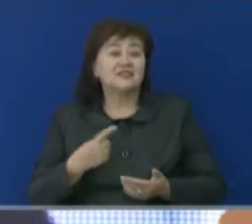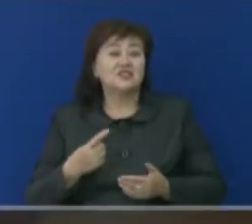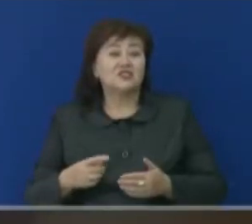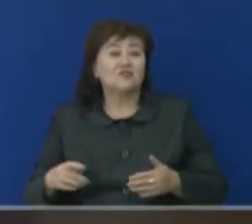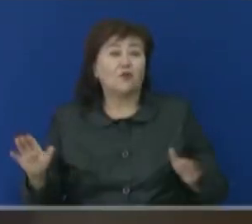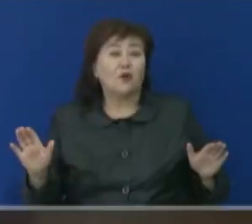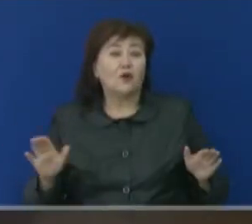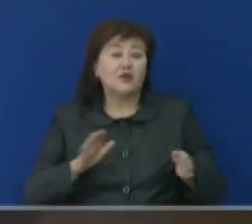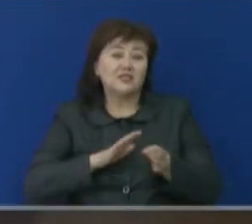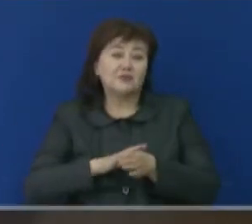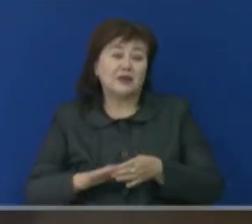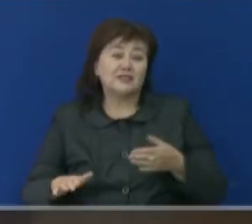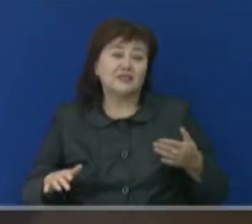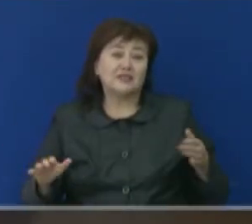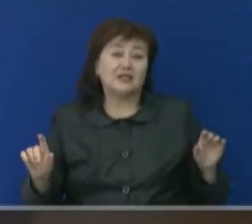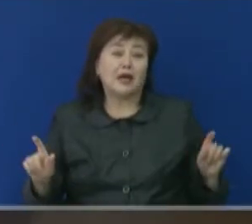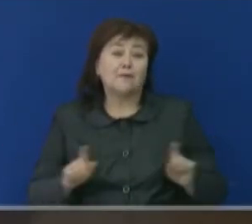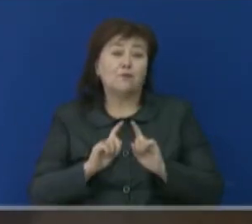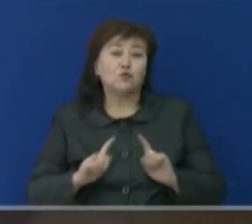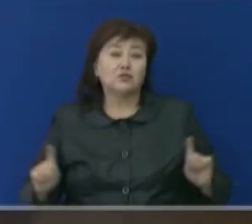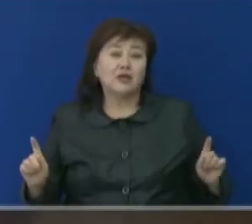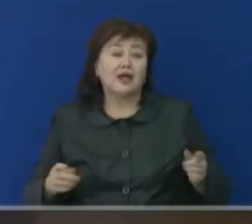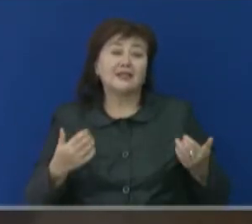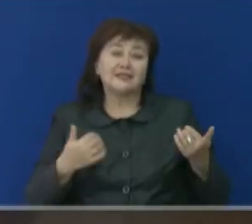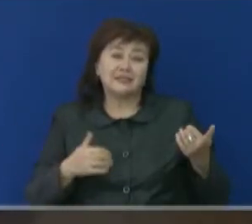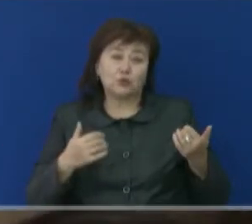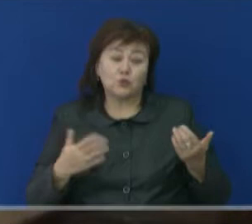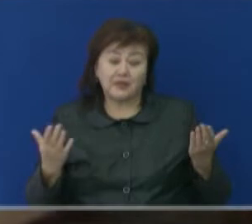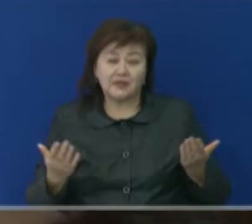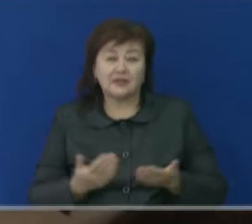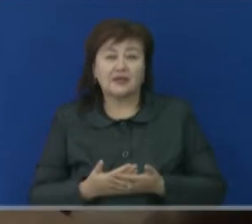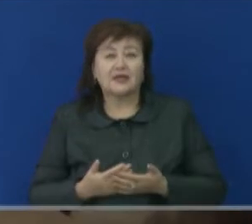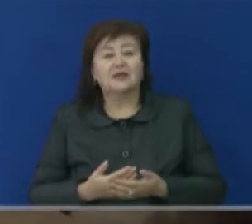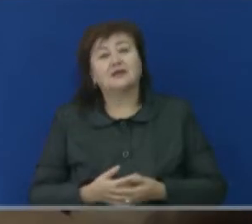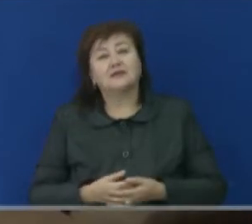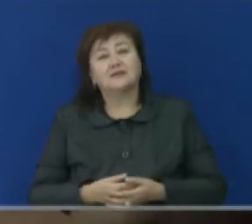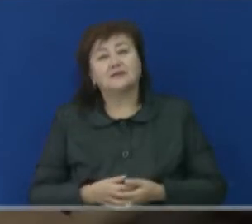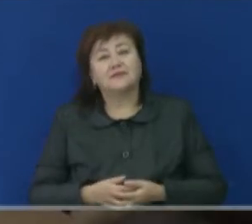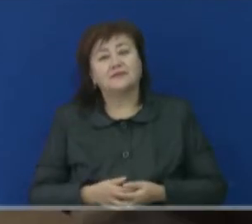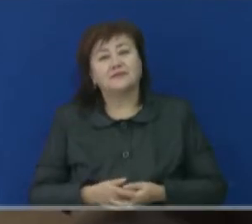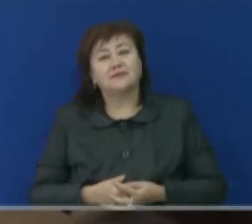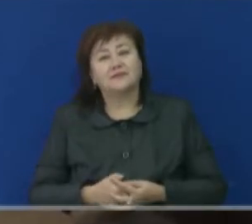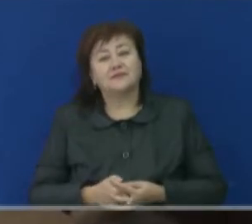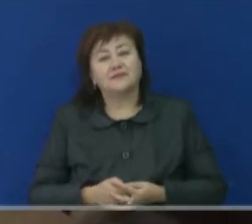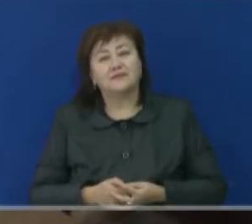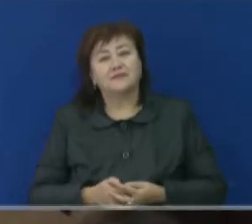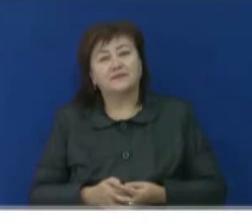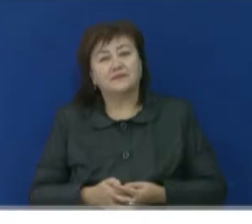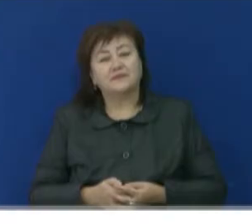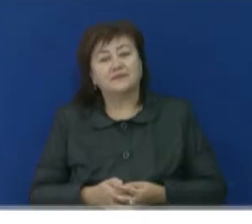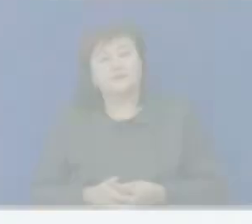бойынша марапатталды. Келесі жылы байқау Павлодар қаласында өтеді. Шұғыла Сұлтанмахмұдова, Нұрлан Оразалин, Семей